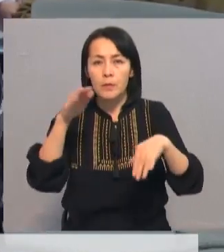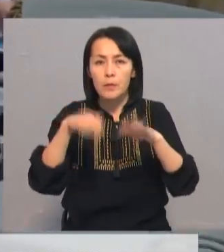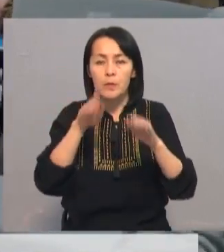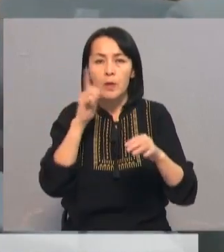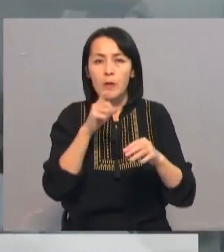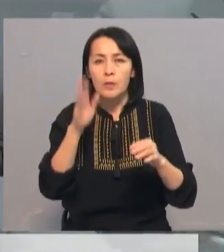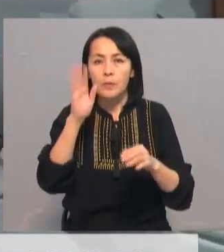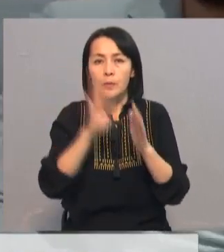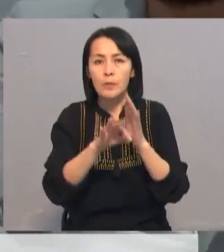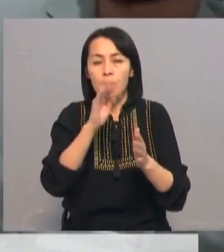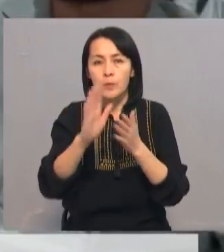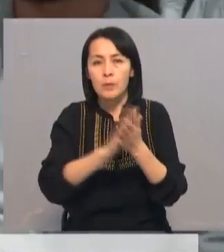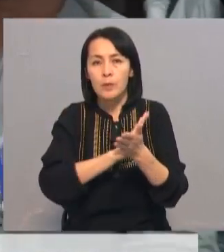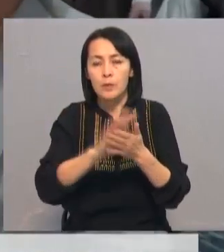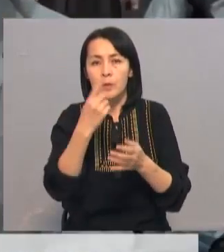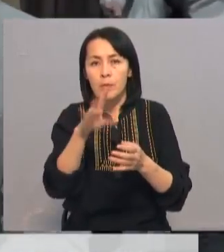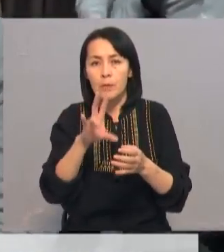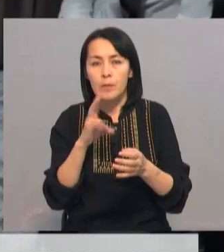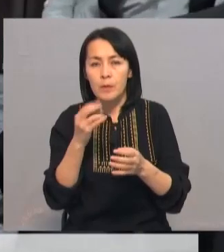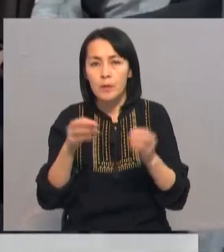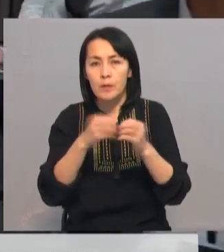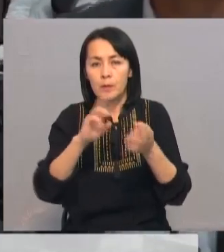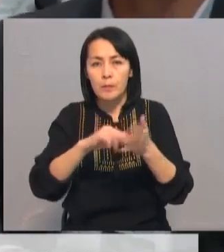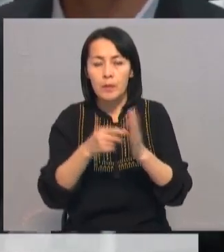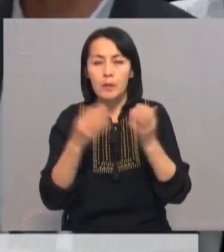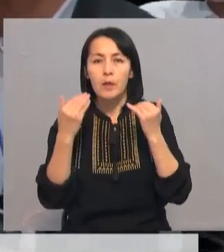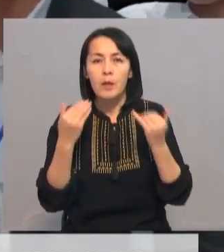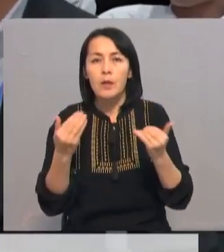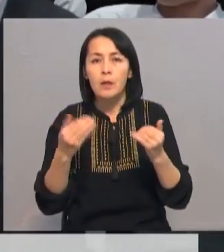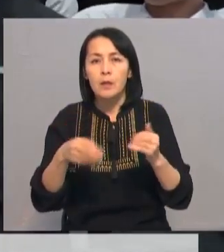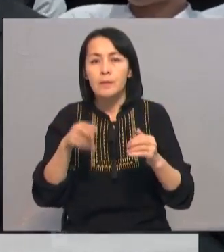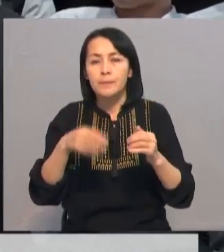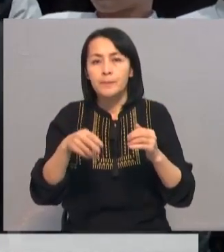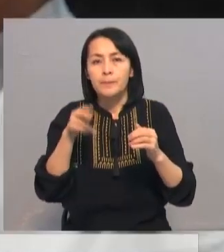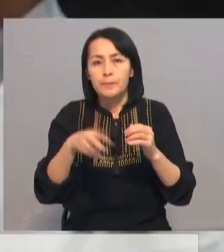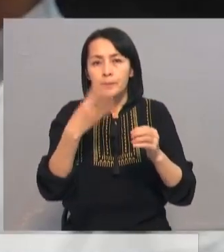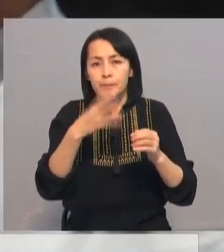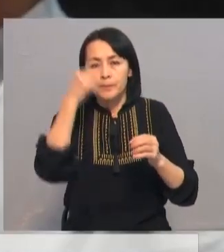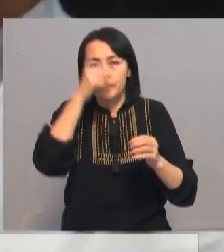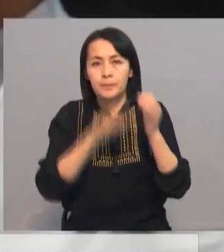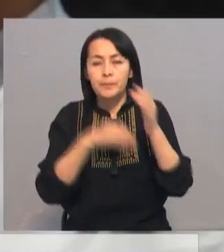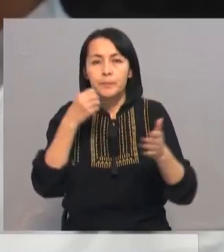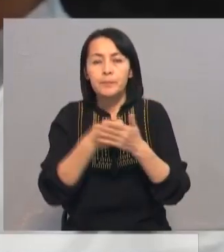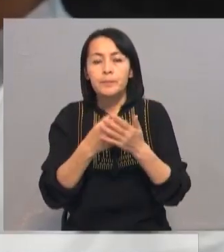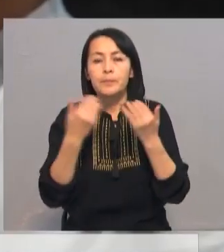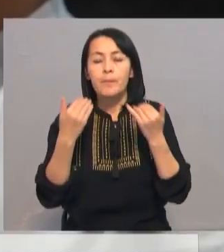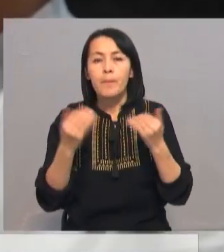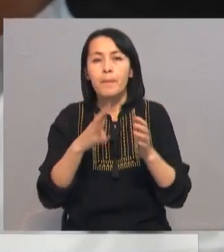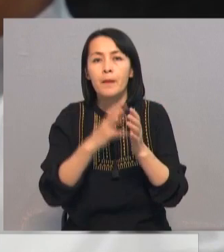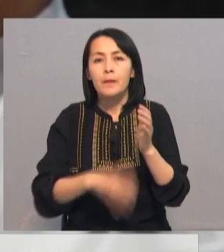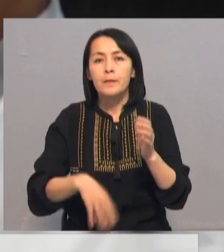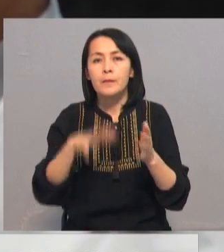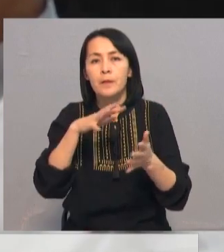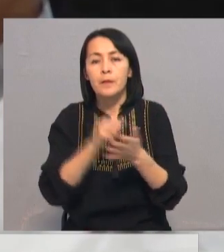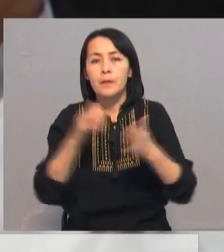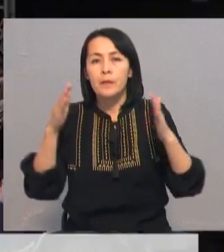молодежи будет выделен грант в размере 1 миллиона тенге на 10 проектов. А до конца 2024 года планируется предоставить 900